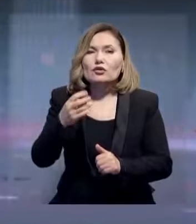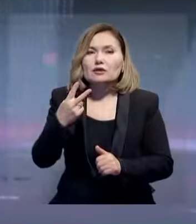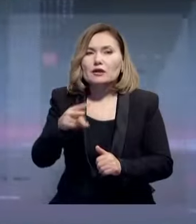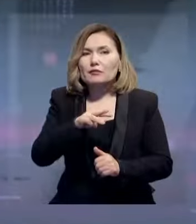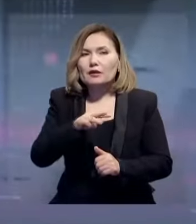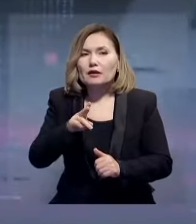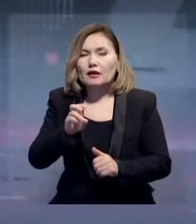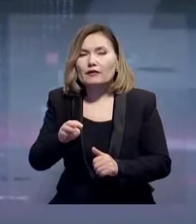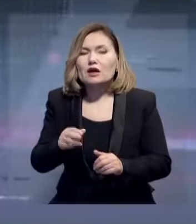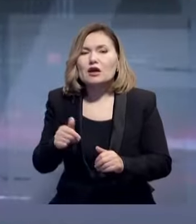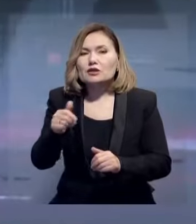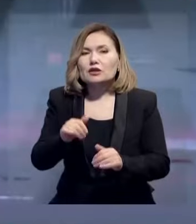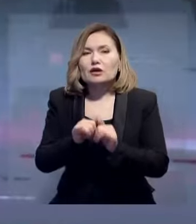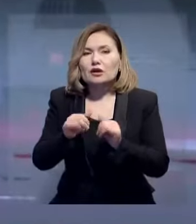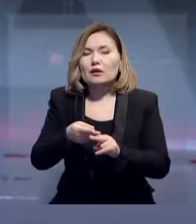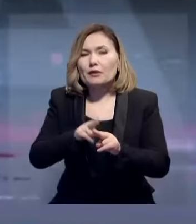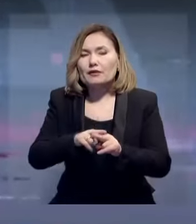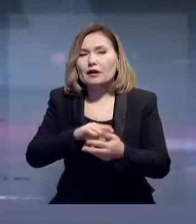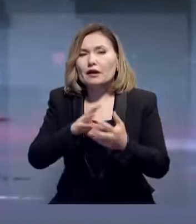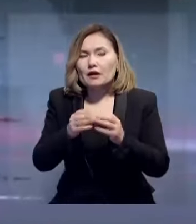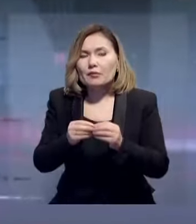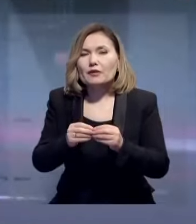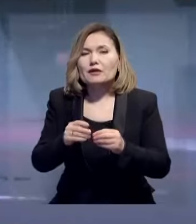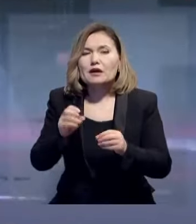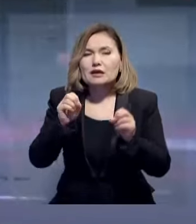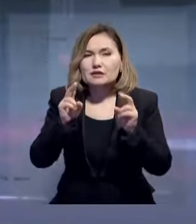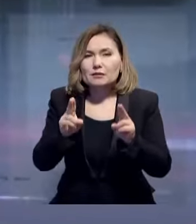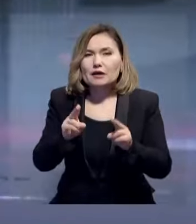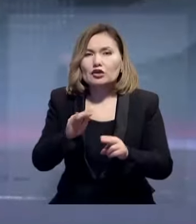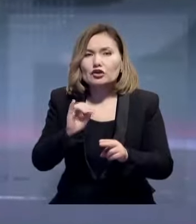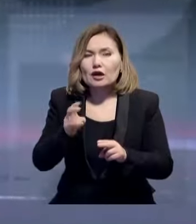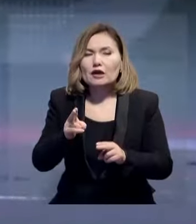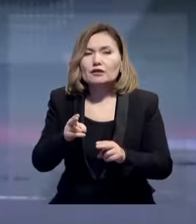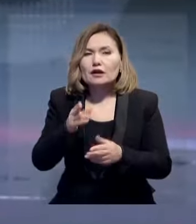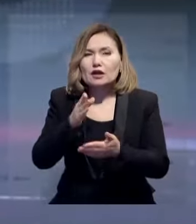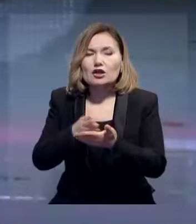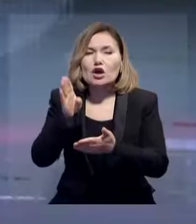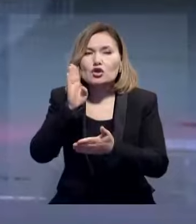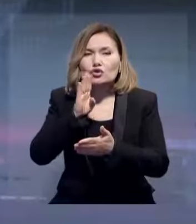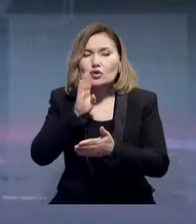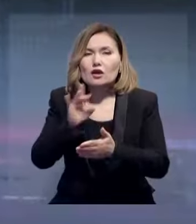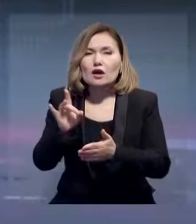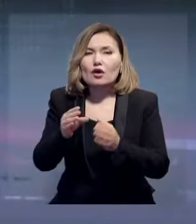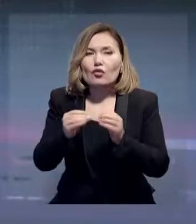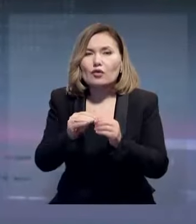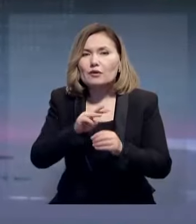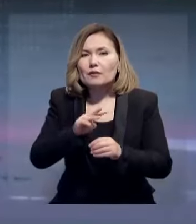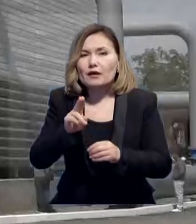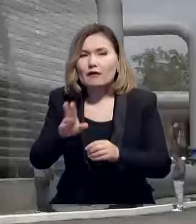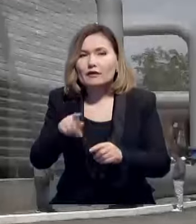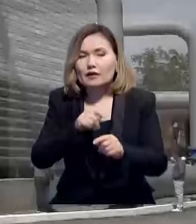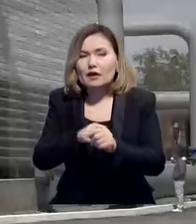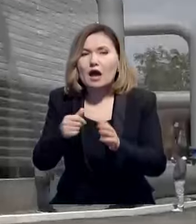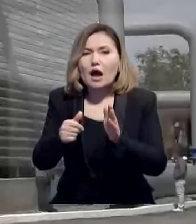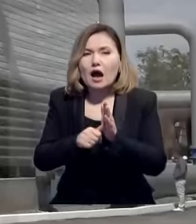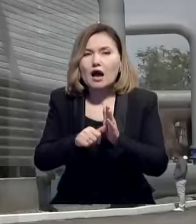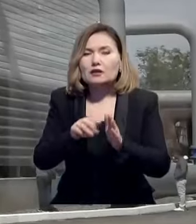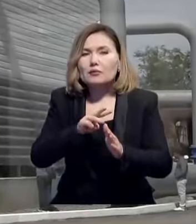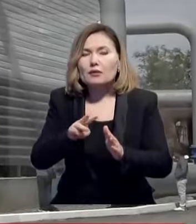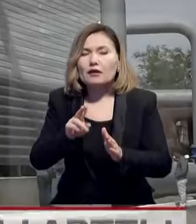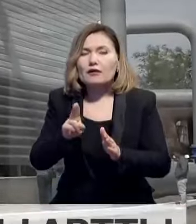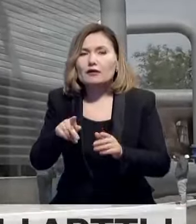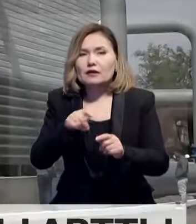киловатт сағатқа жетпек. Осындағы агрегаттарды салқындату үшін жайықтан тікелей алынатын су мөлшері 10 миллион текше метрден 6 миллион текше